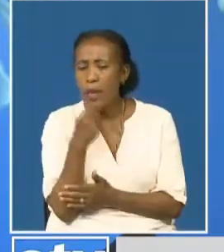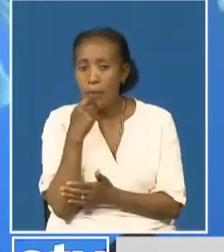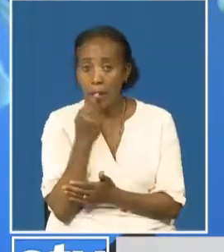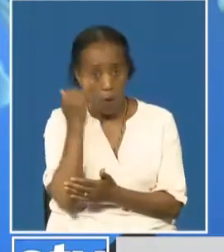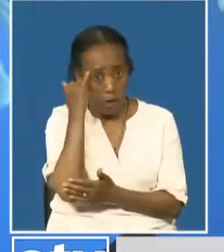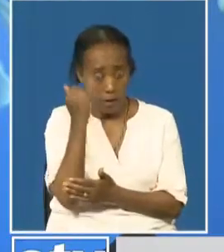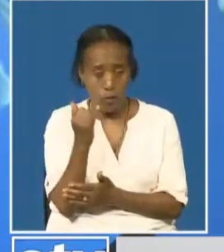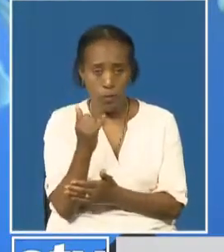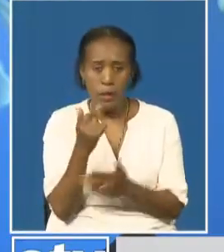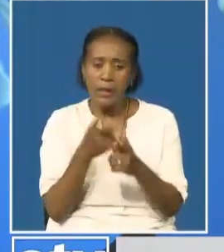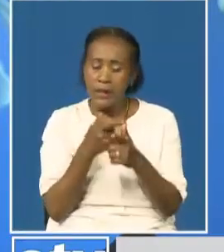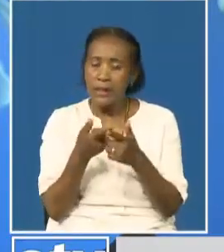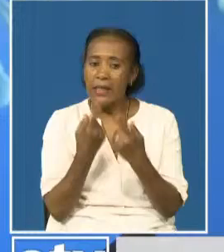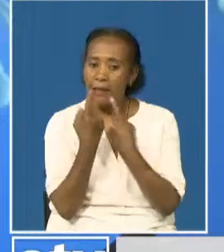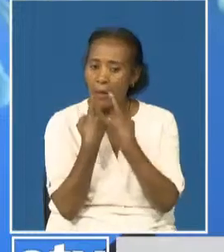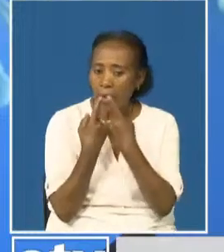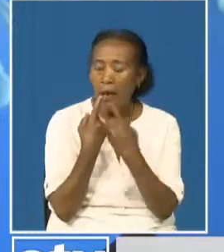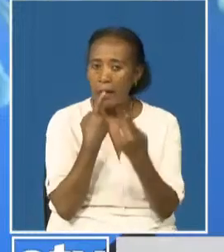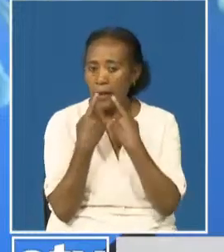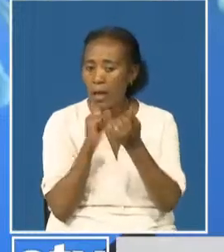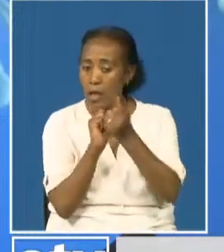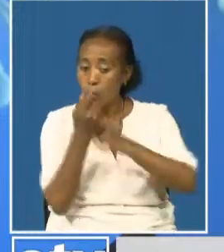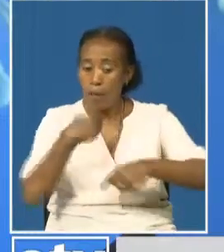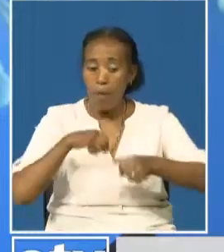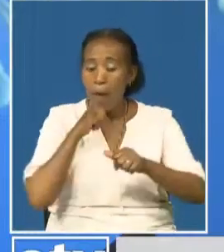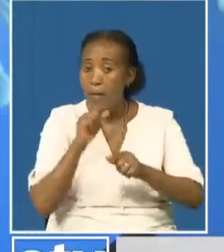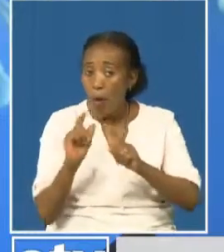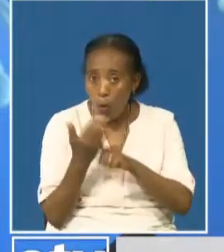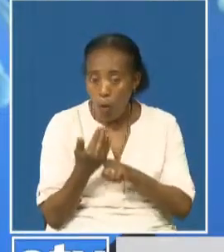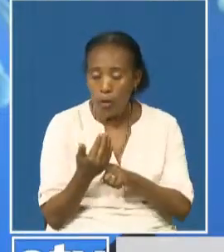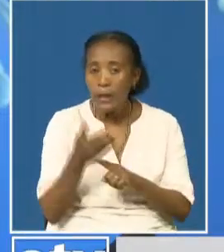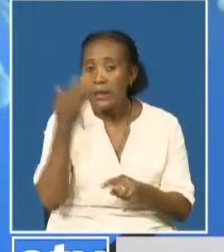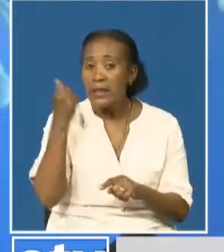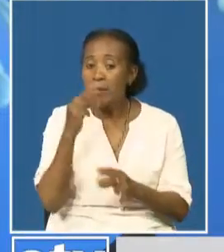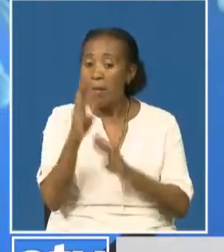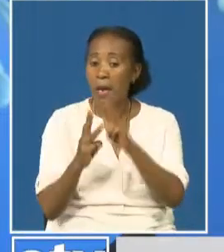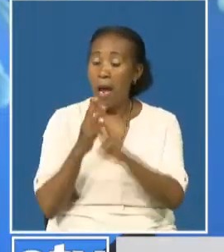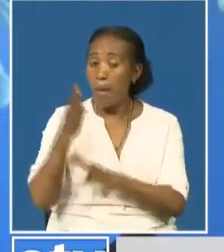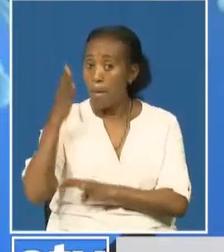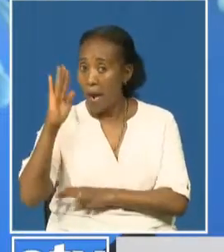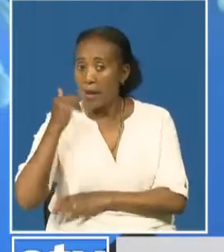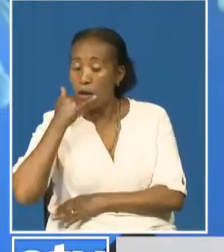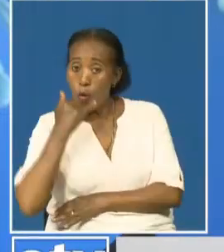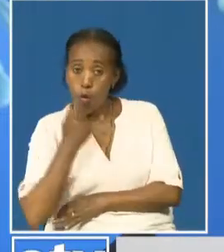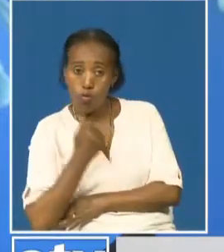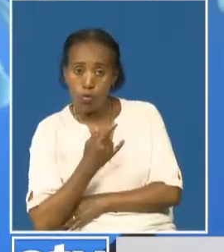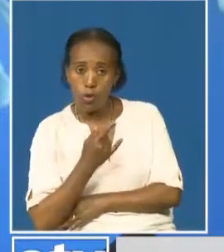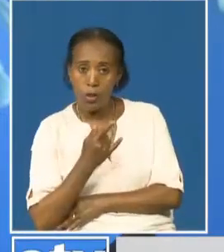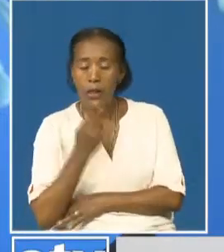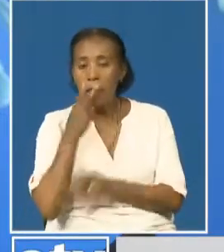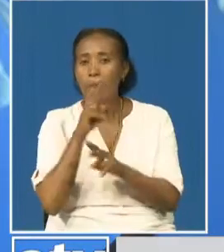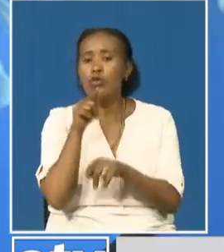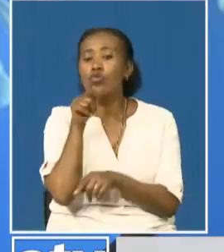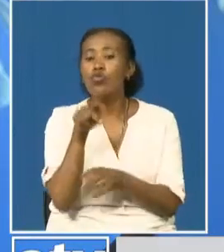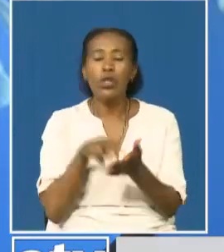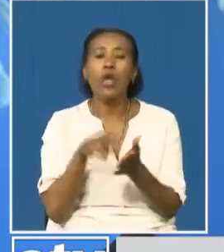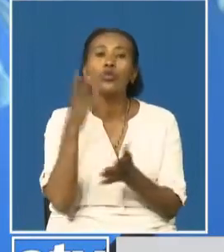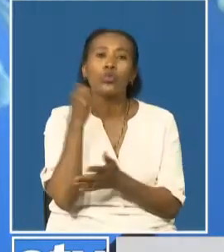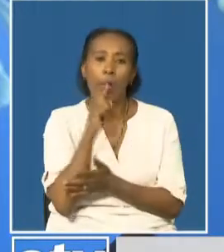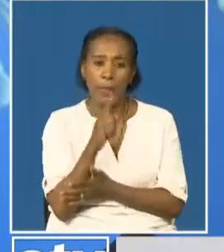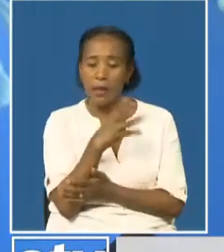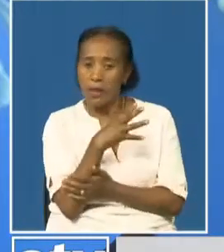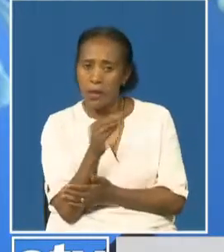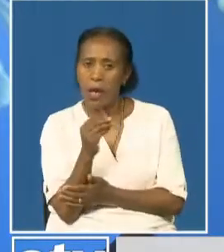ሐሳቡ በእንግዲህ ተነጋግረን ለውጥ ማይመጣ ከሆነ ቀደም ካለም ባንክም የደወሉልን ተመልካቻችን እሱን ሲያነሱ